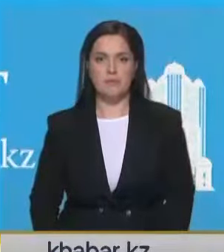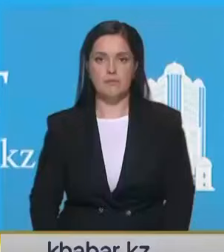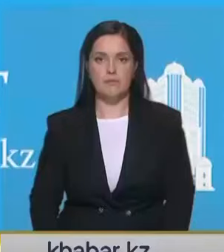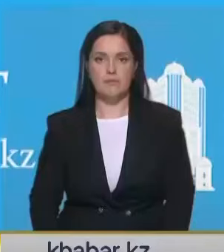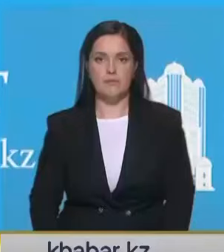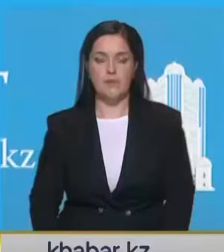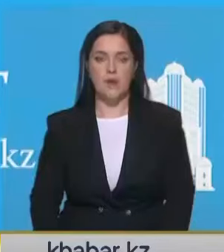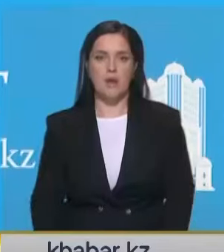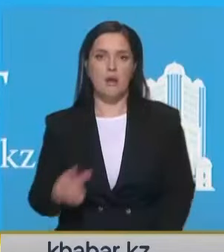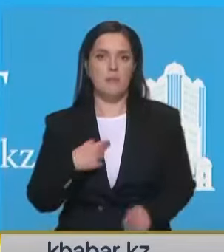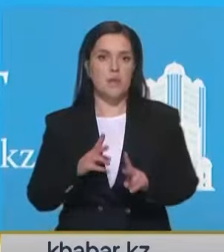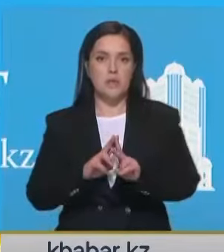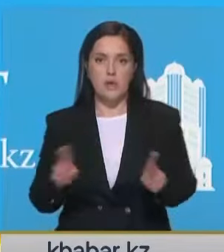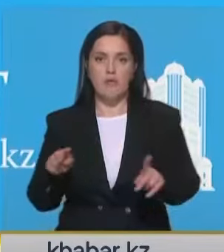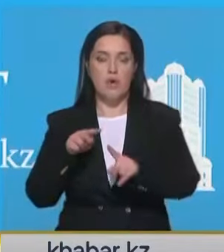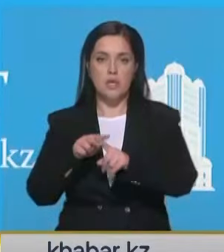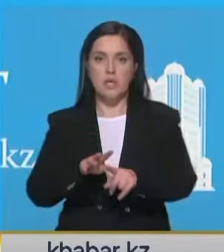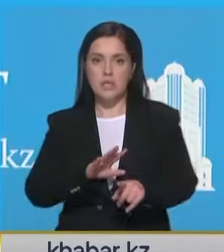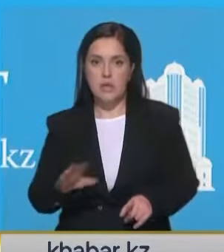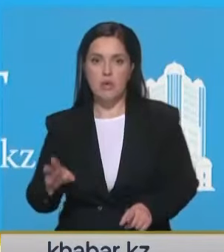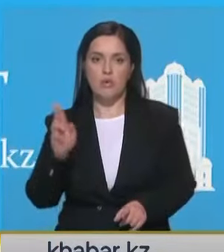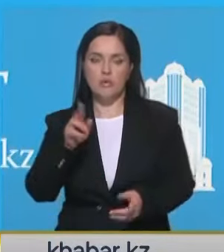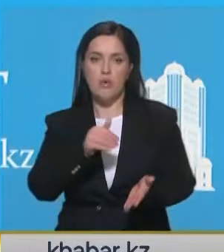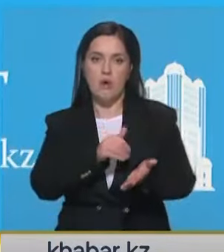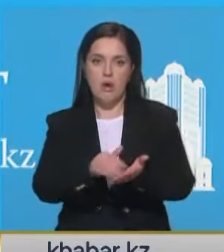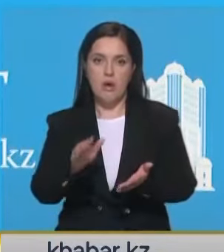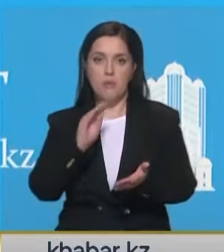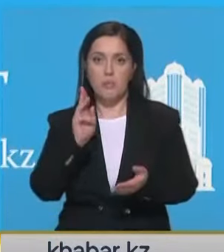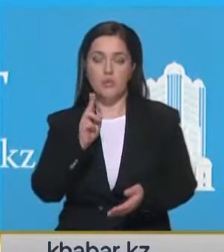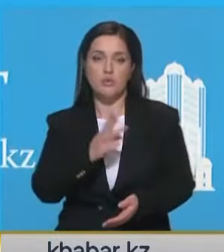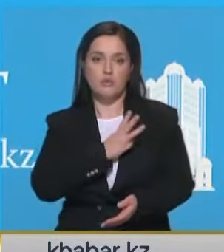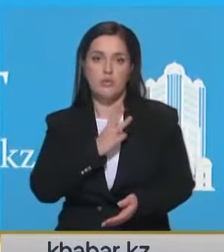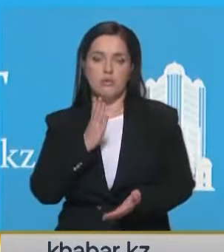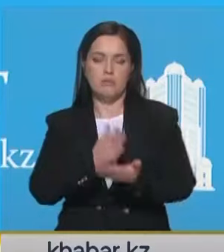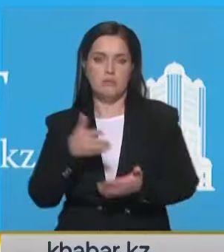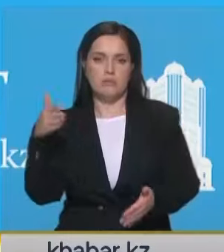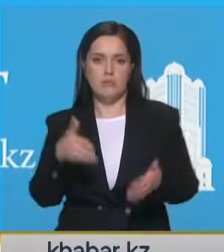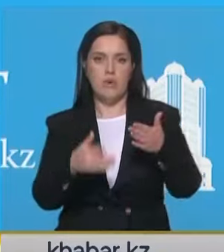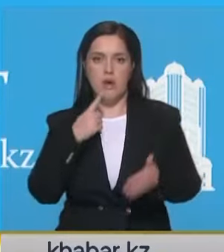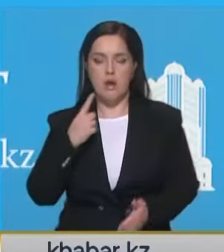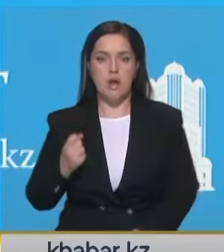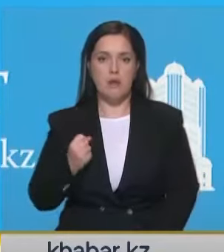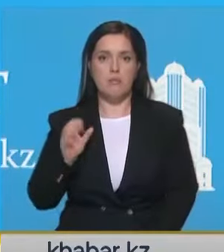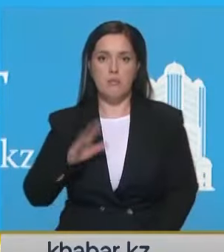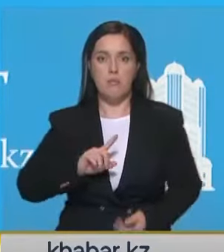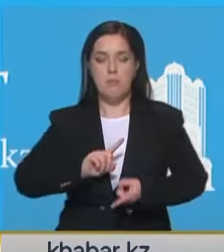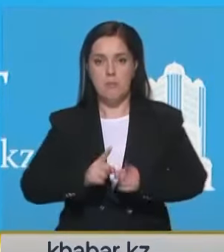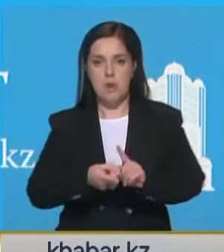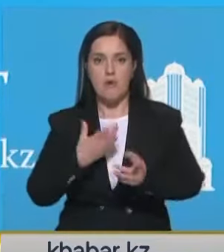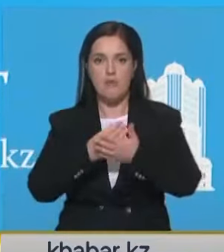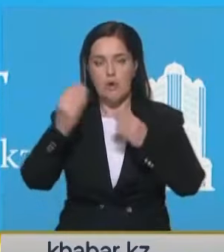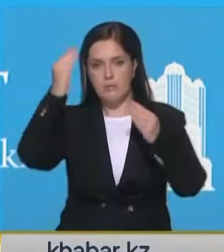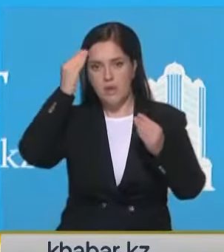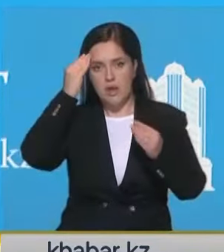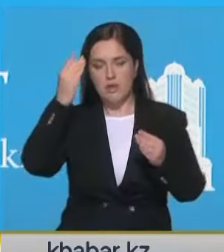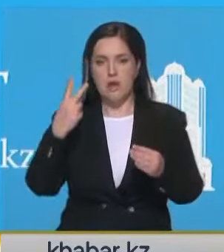Мы никого не заставляем. Есть не только уклонисты, но и те, кто сам желает служить в армии. Но многие потом меняют свою позицию после